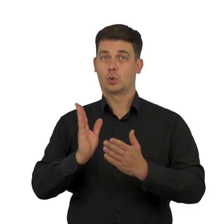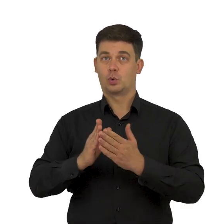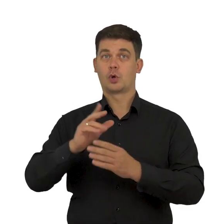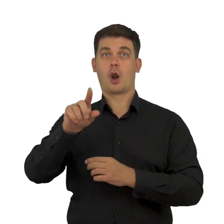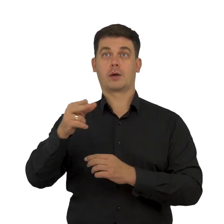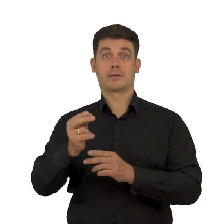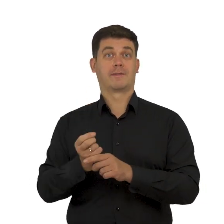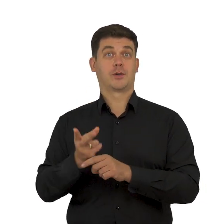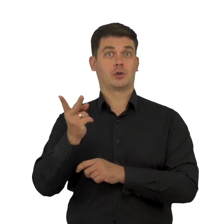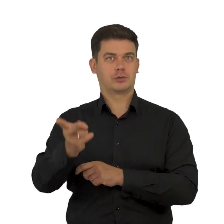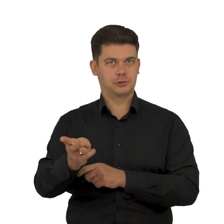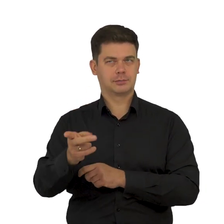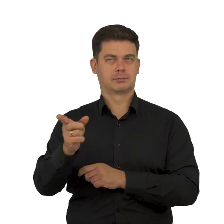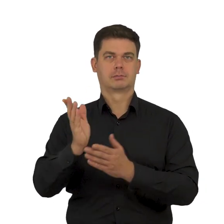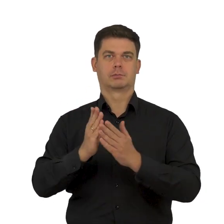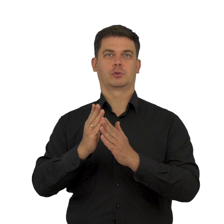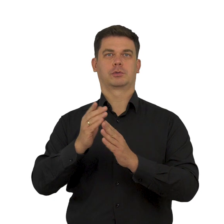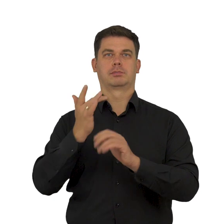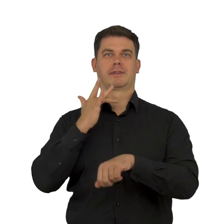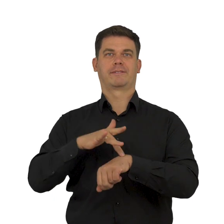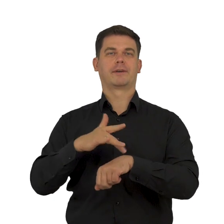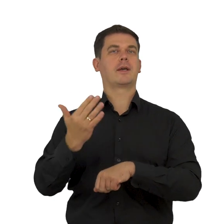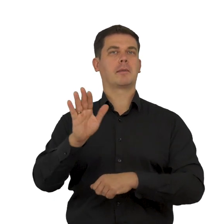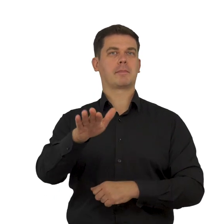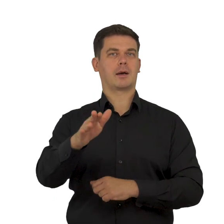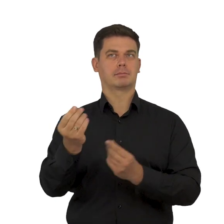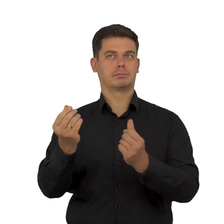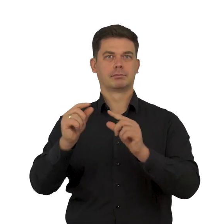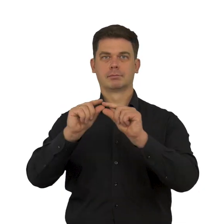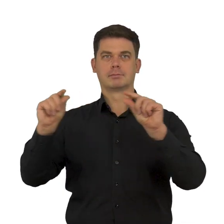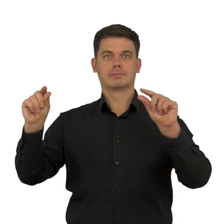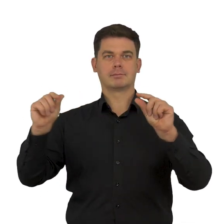Po zalogowaniu od razu zobaczymy, ile środków pozostało na koncie.